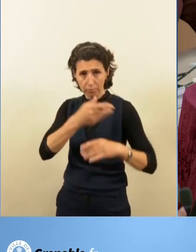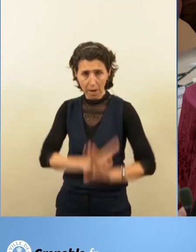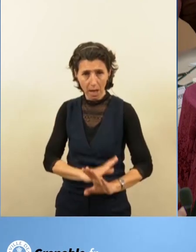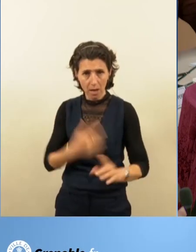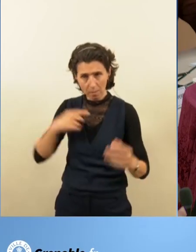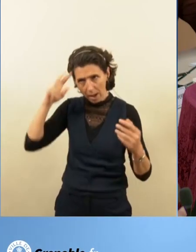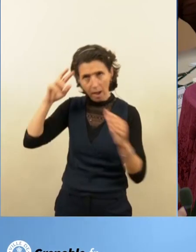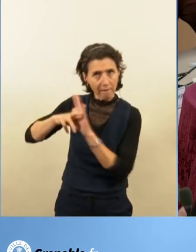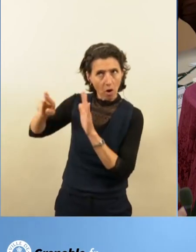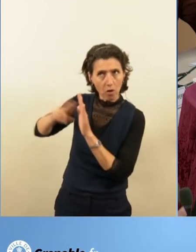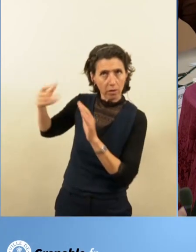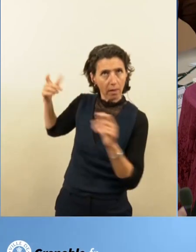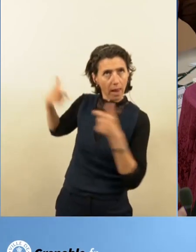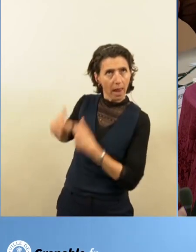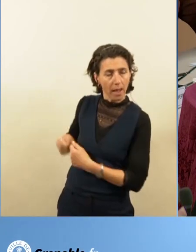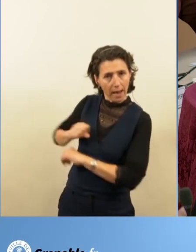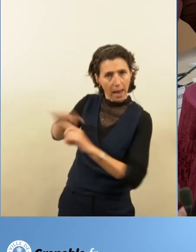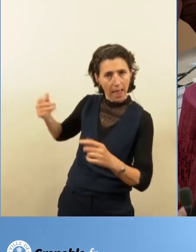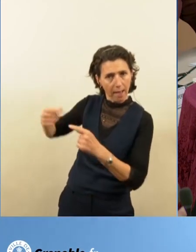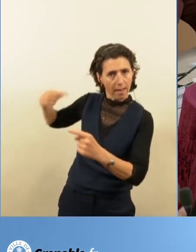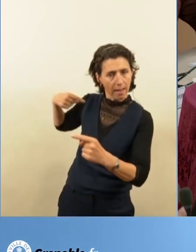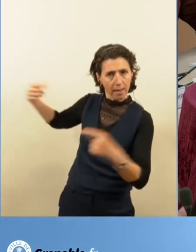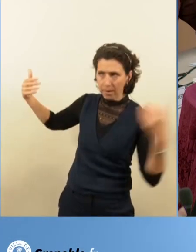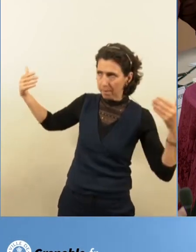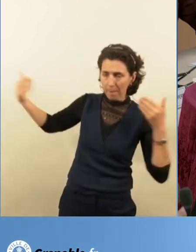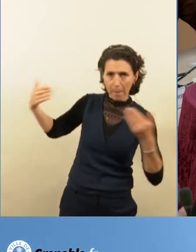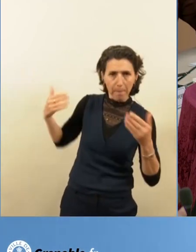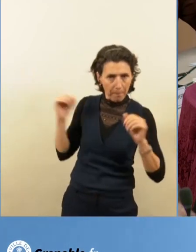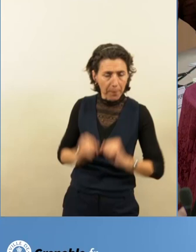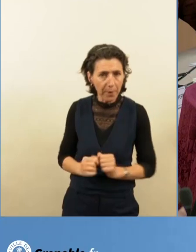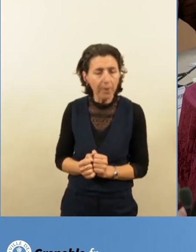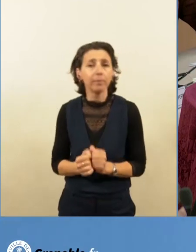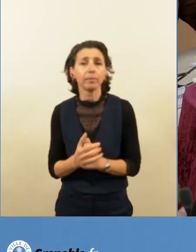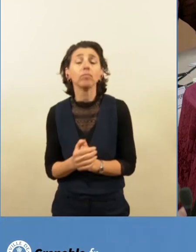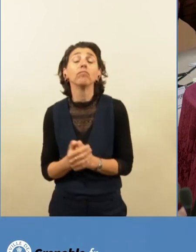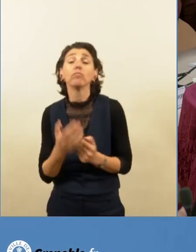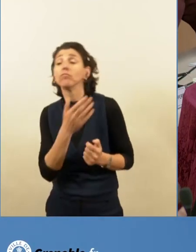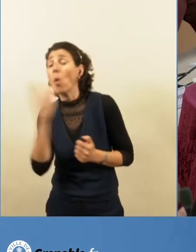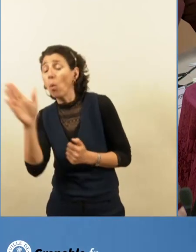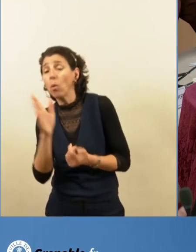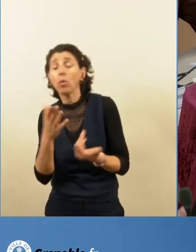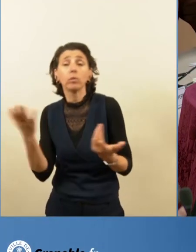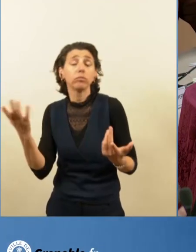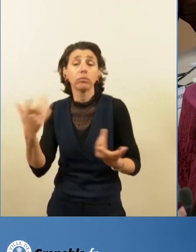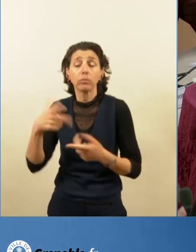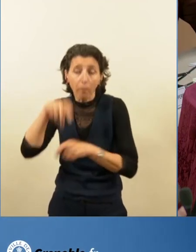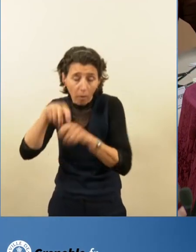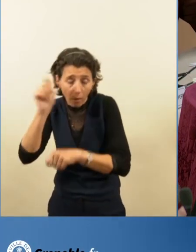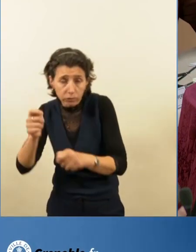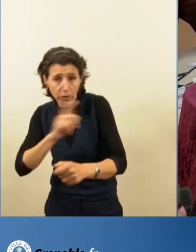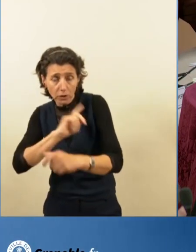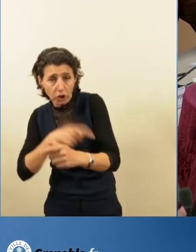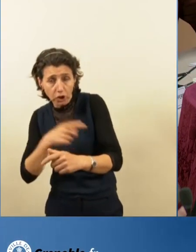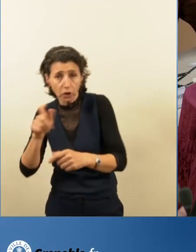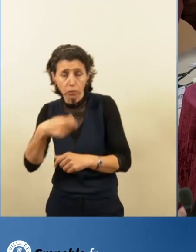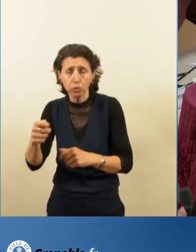se positionner même si d'autres mesures énergétiques vous l'avez dit peuvent être relatives aux